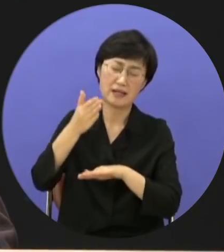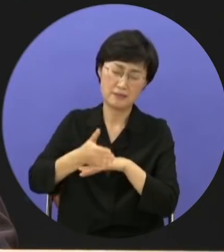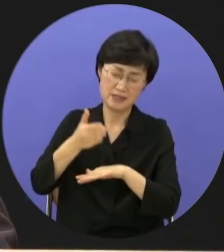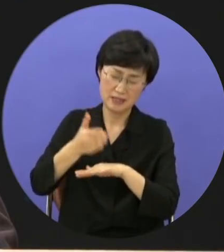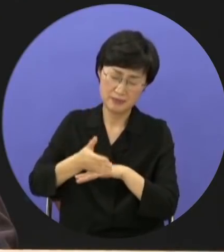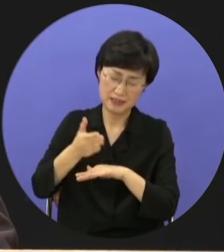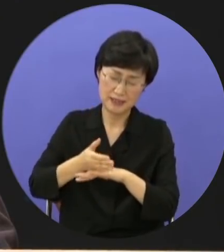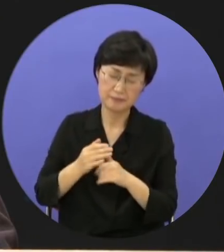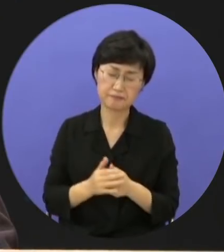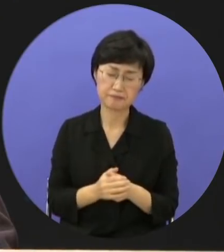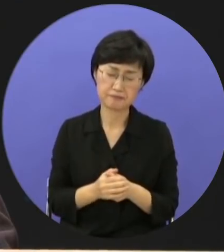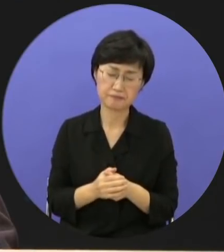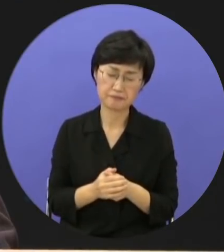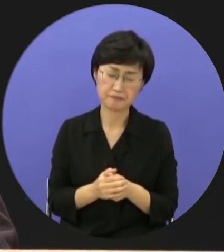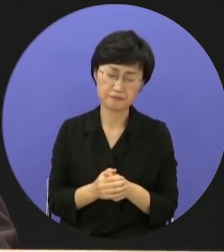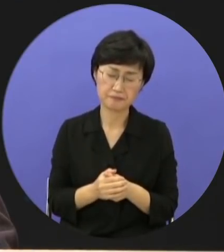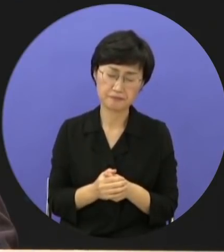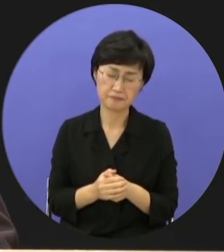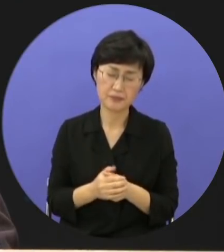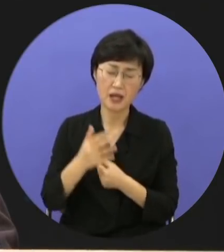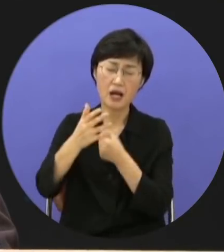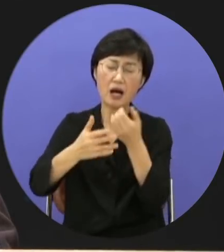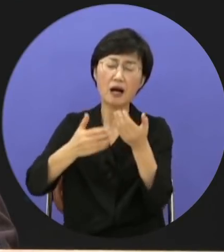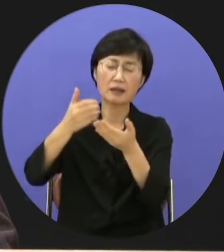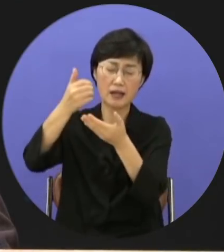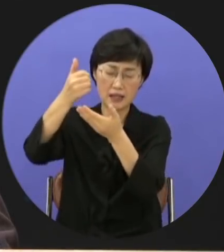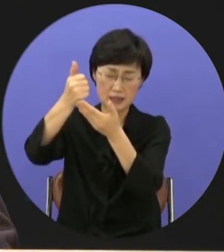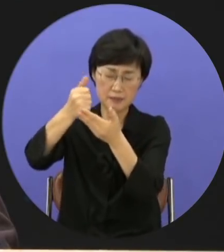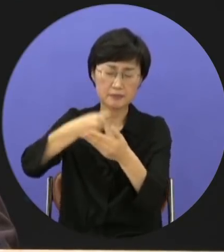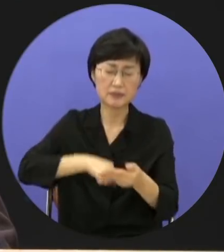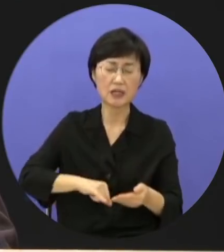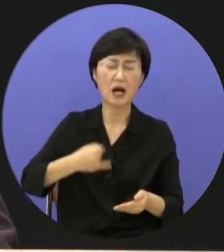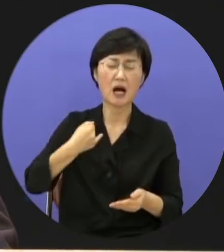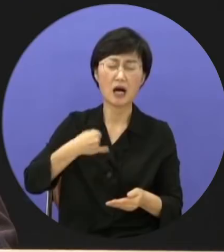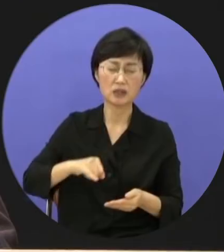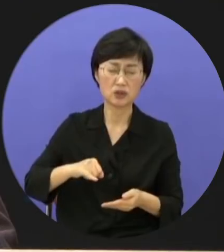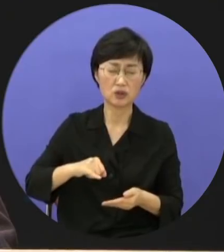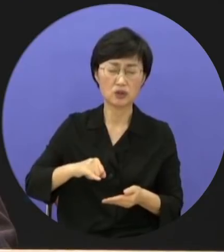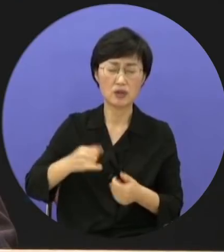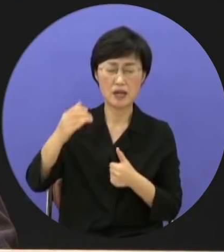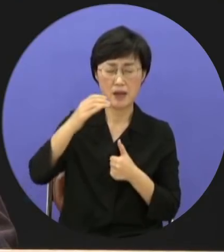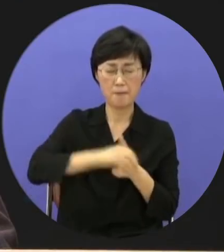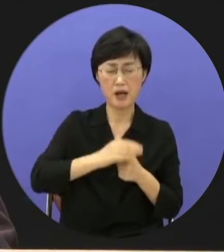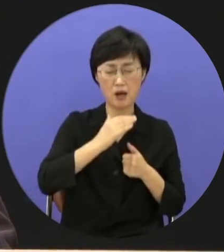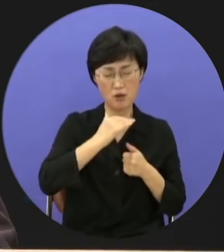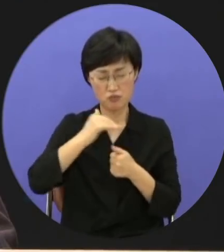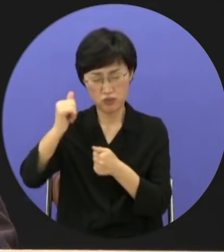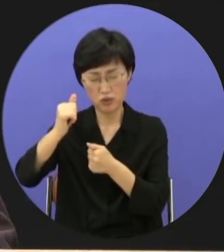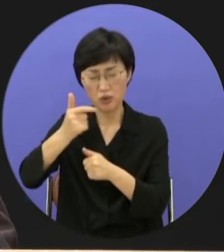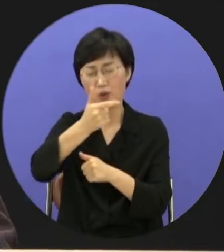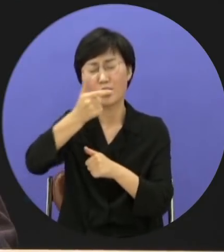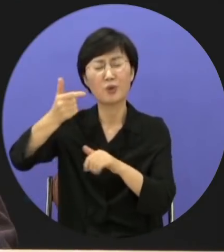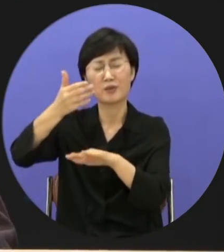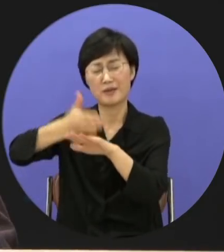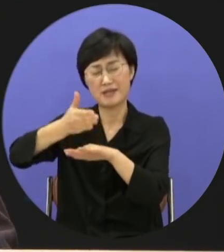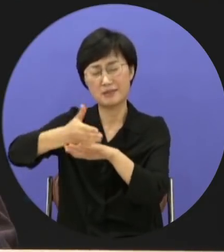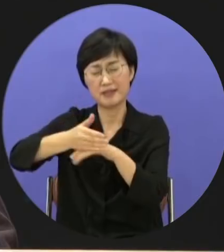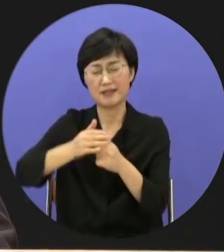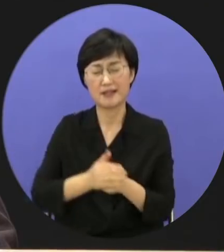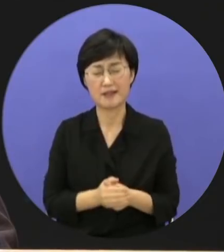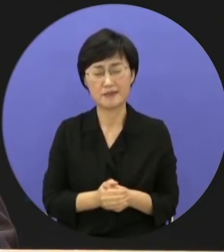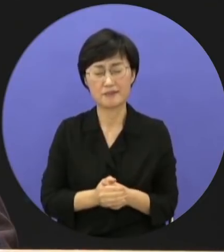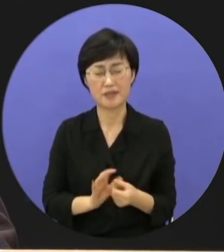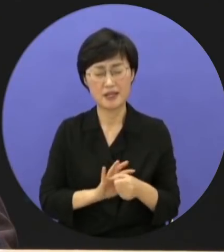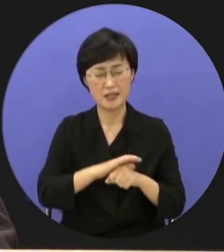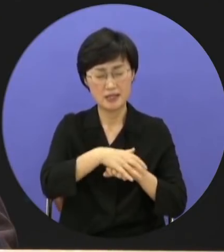you, Lord, for giving us Christ. 하나님의 자녀로 부르심을 감사드립니다. We thank you for calling us as your children.